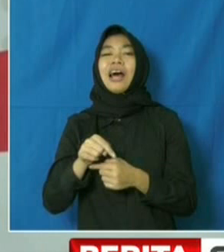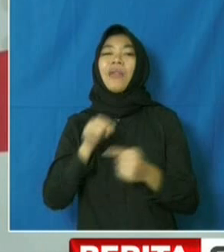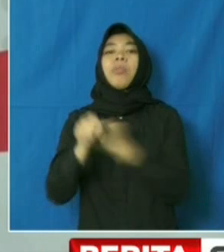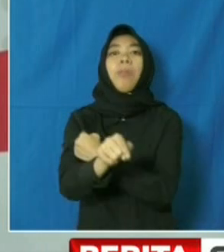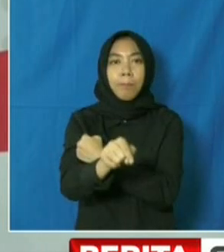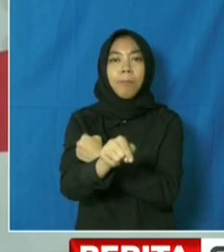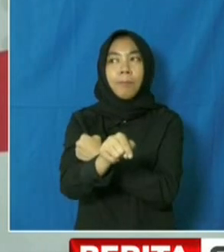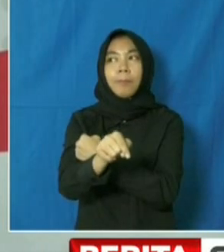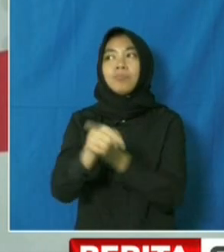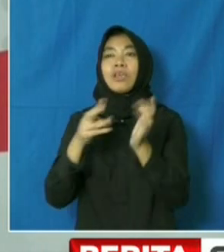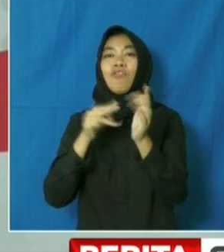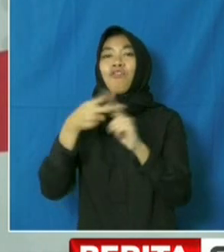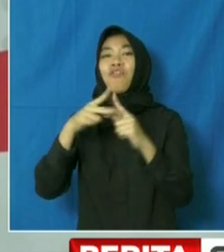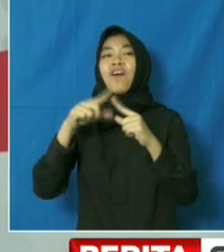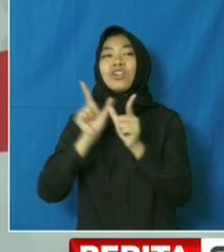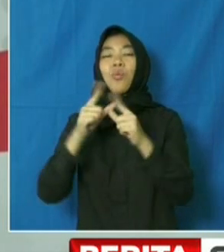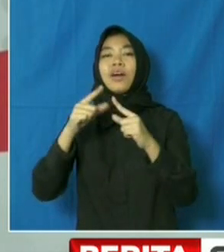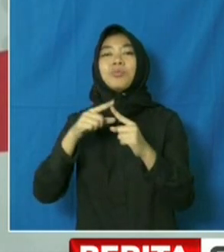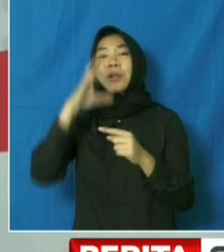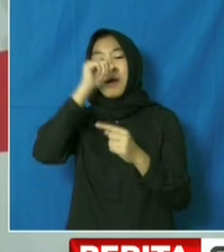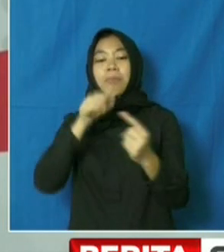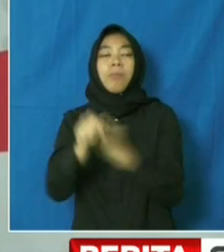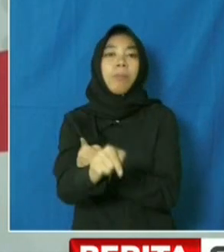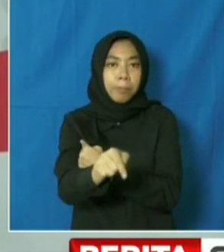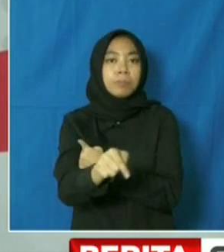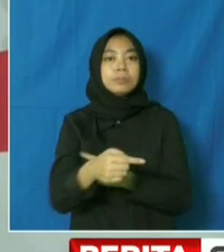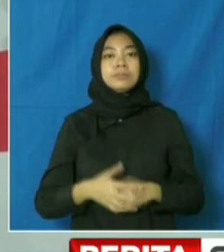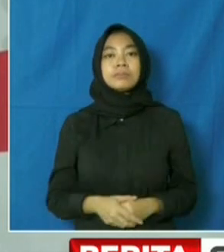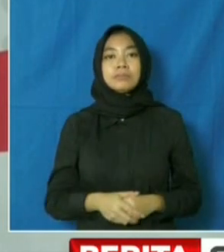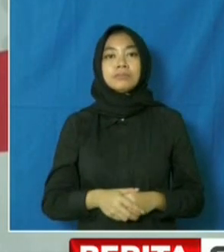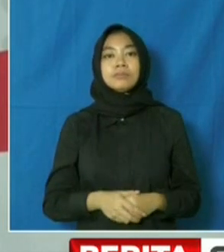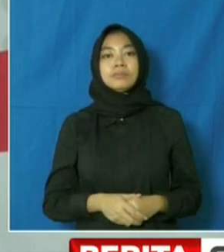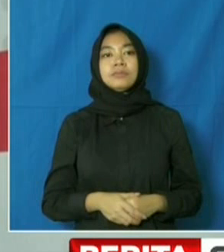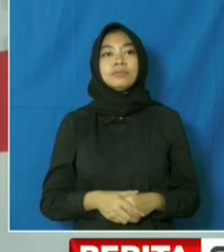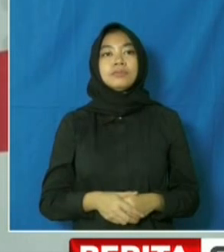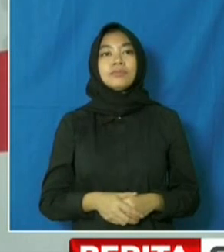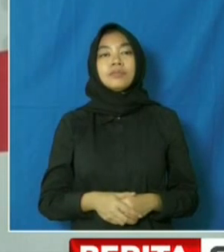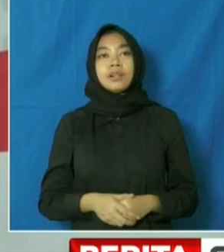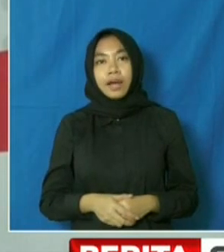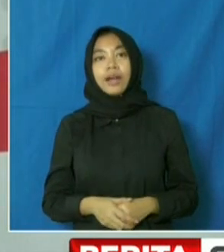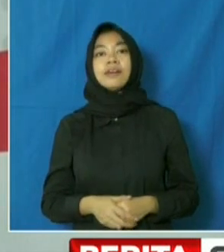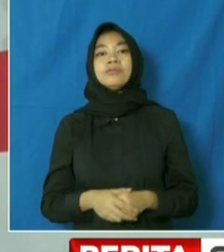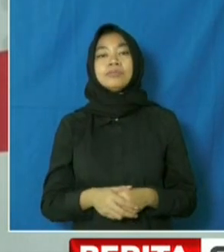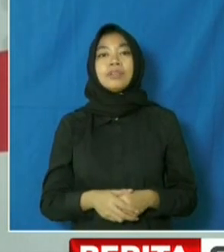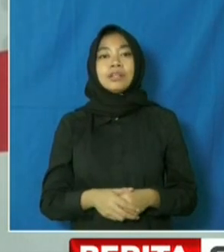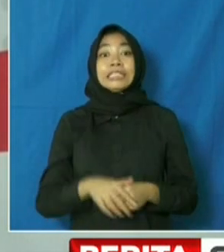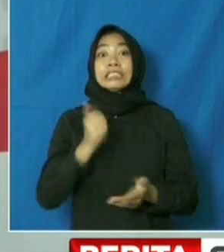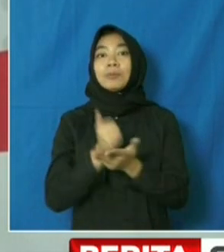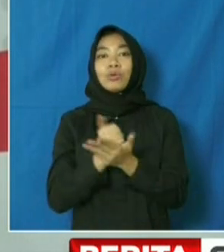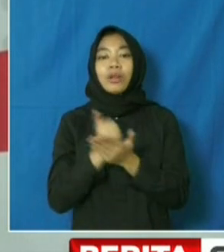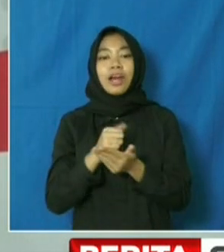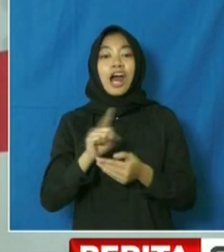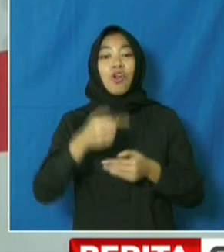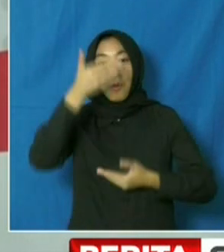terkait dengan fatwa yang harus dipahami ada kondisionalitas terkait dengan person dan